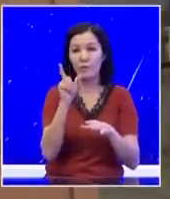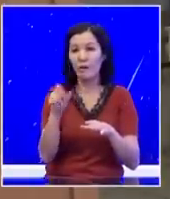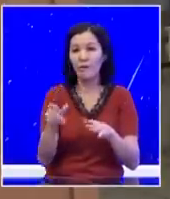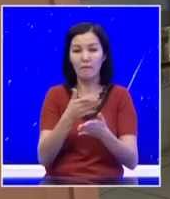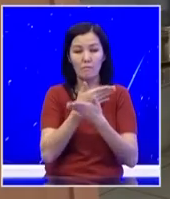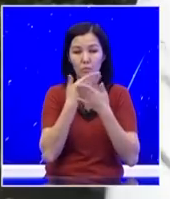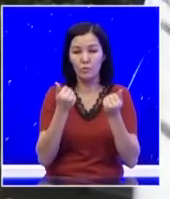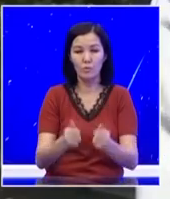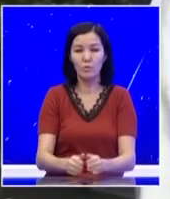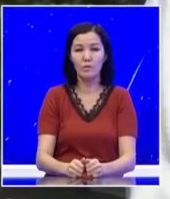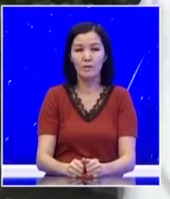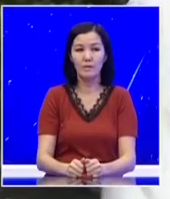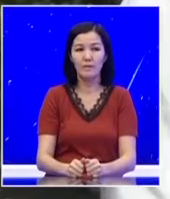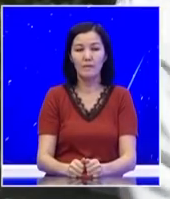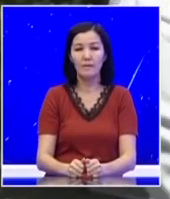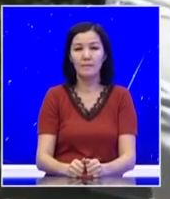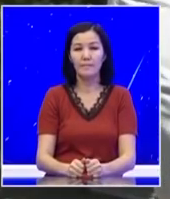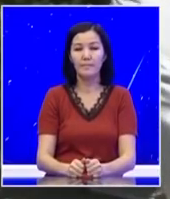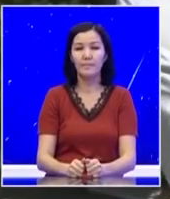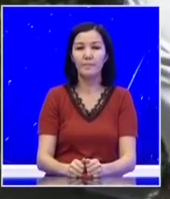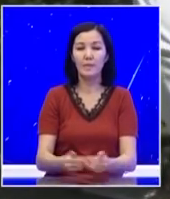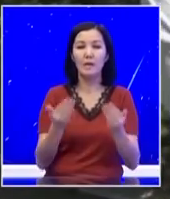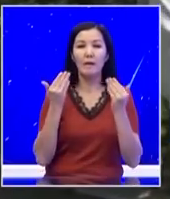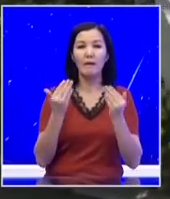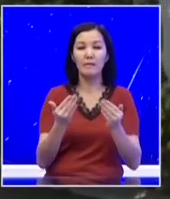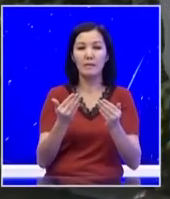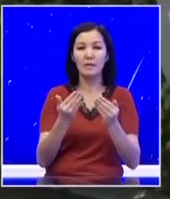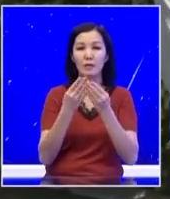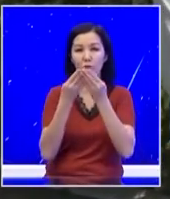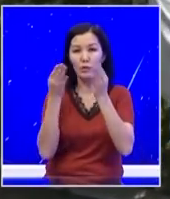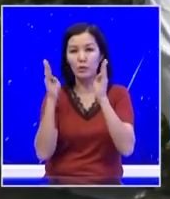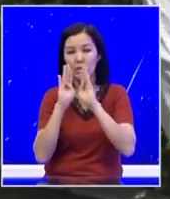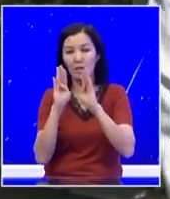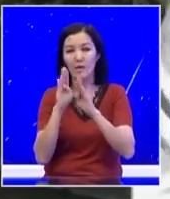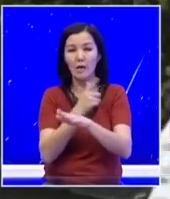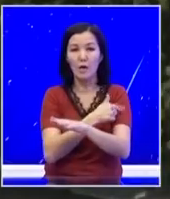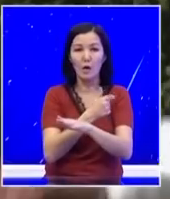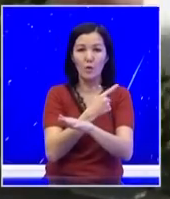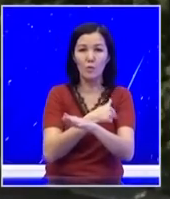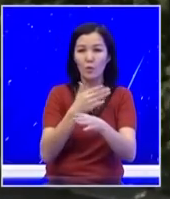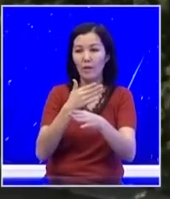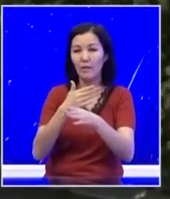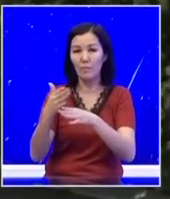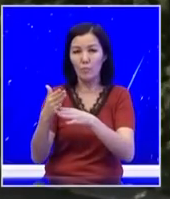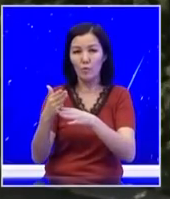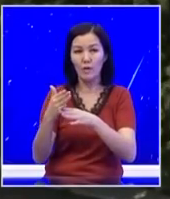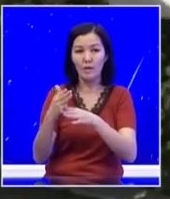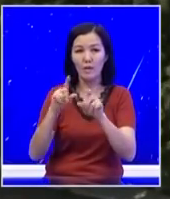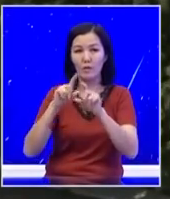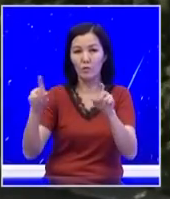келіп түспеген. Бізде провизорлық орталық деген қазірде жеке ауруханадан бөлек тұр. Жеке міне кіретін жағын